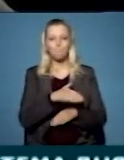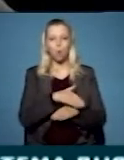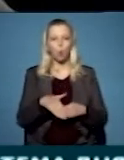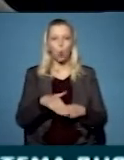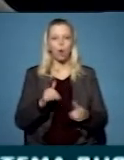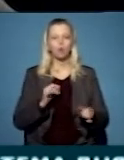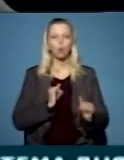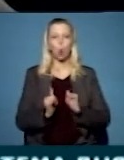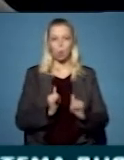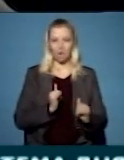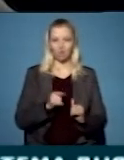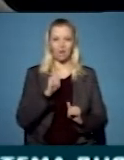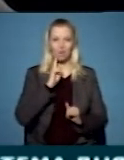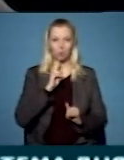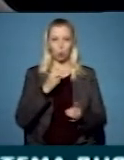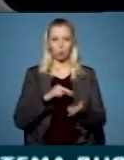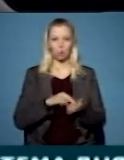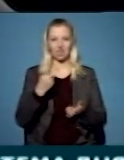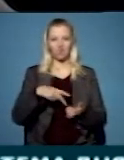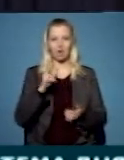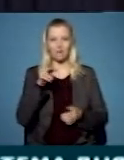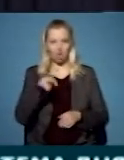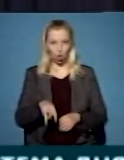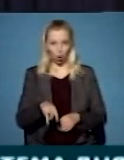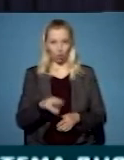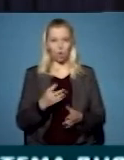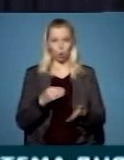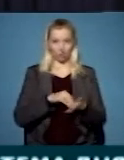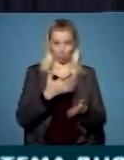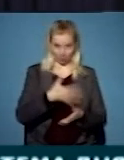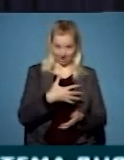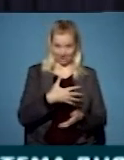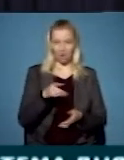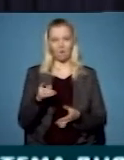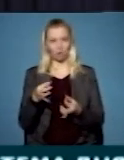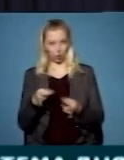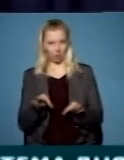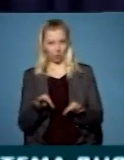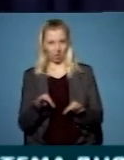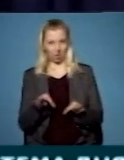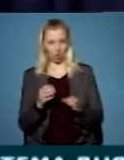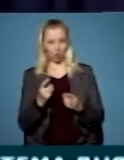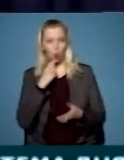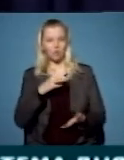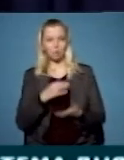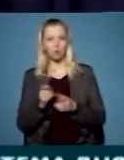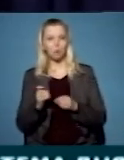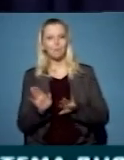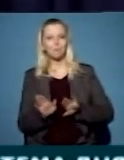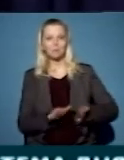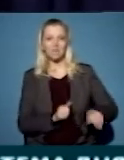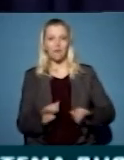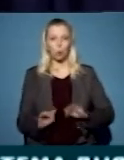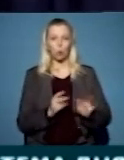назвали в народі, він поки що становить 20 кілометрів. От якщо встановлено 50, тобто до відповідальності притягають після